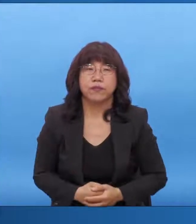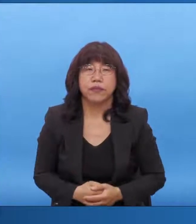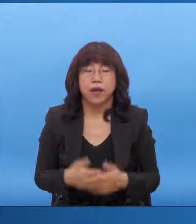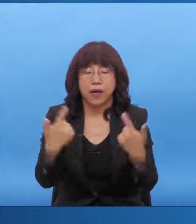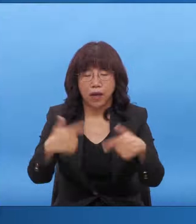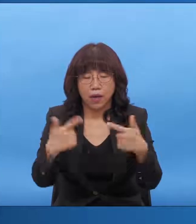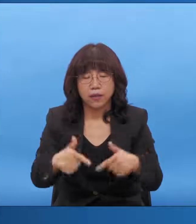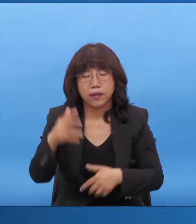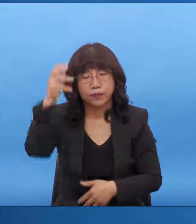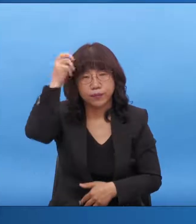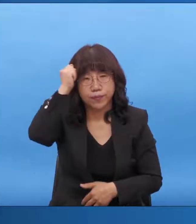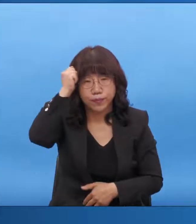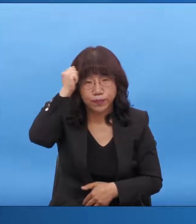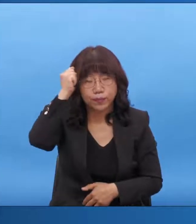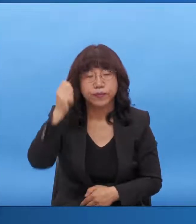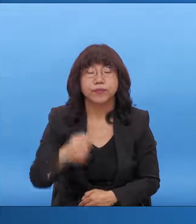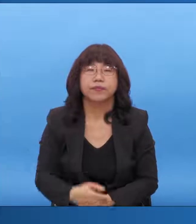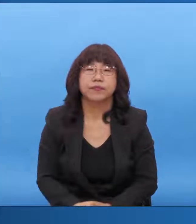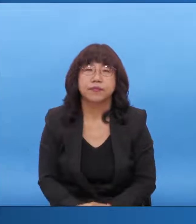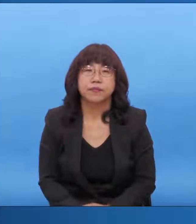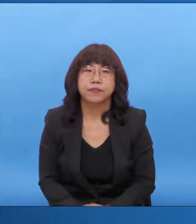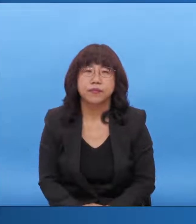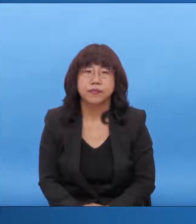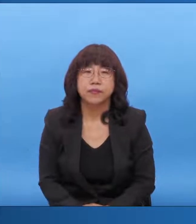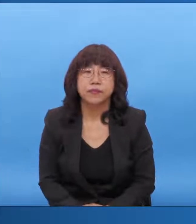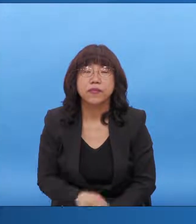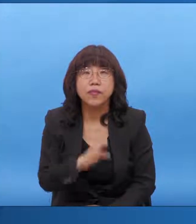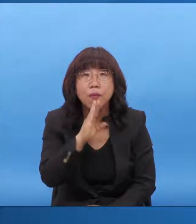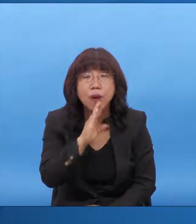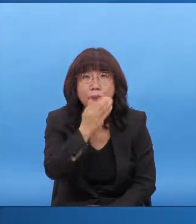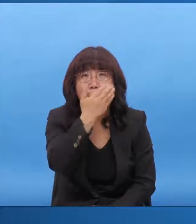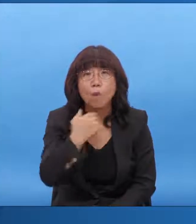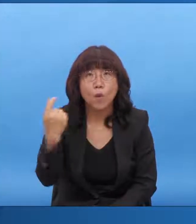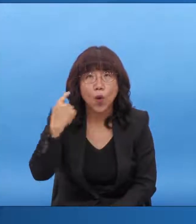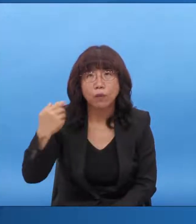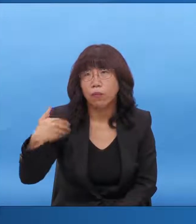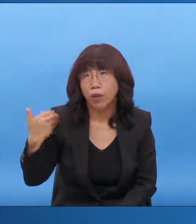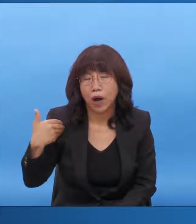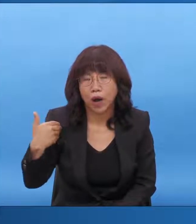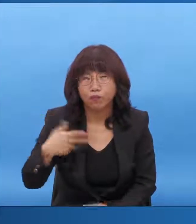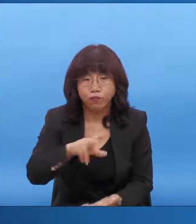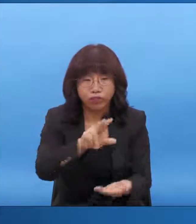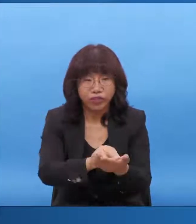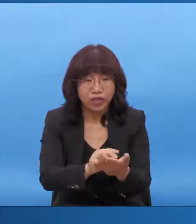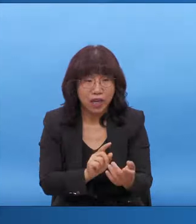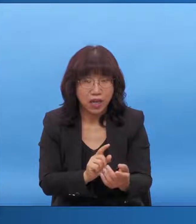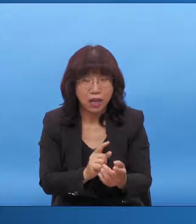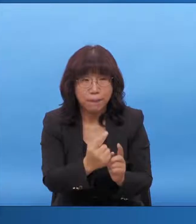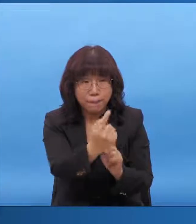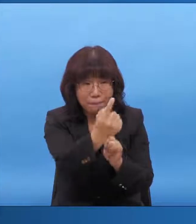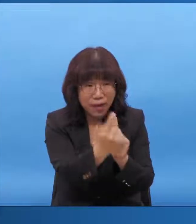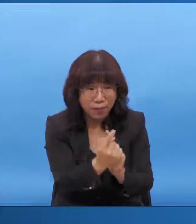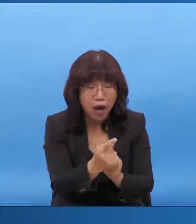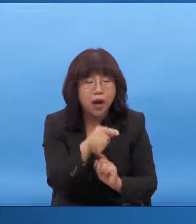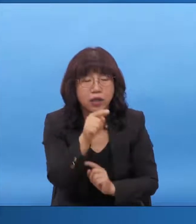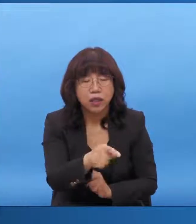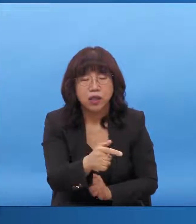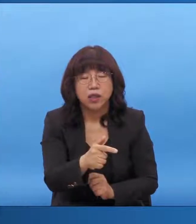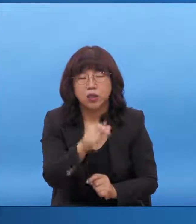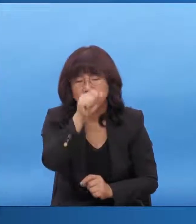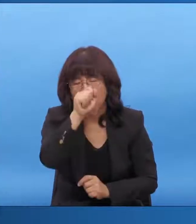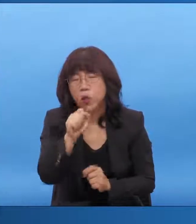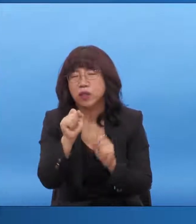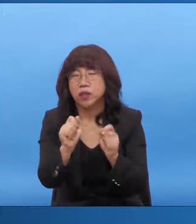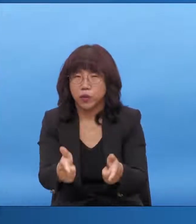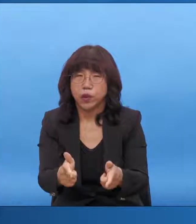기억해야 됩니다. This is something you have to always remember. 실제로 사람들이 복음 없어 여러분이 문제 완 거 그게 기회입니다. Again, when problems come, you have to remember that those